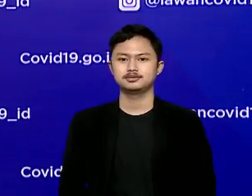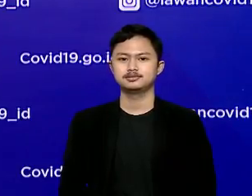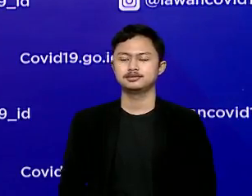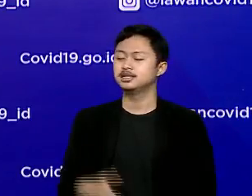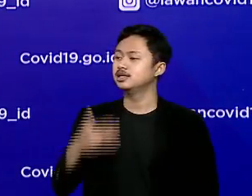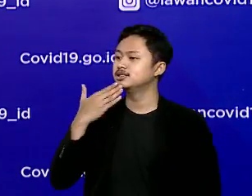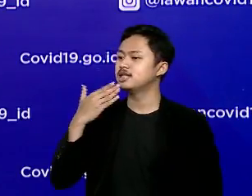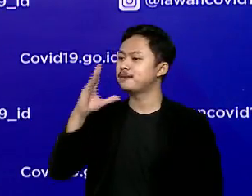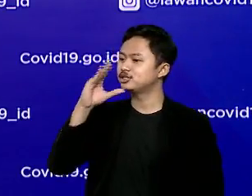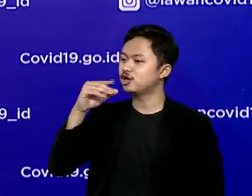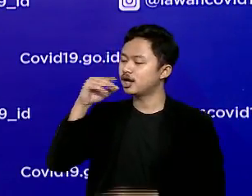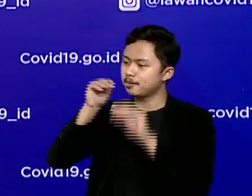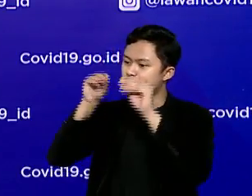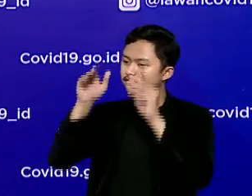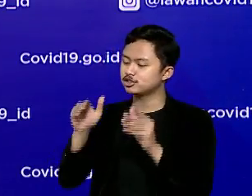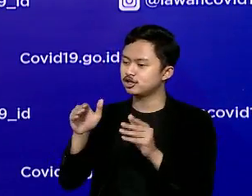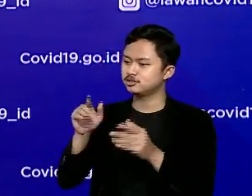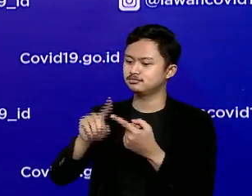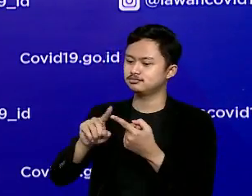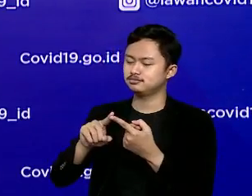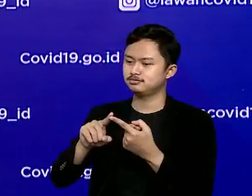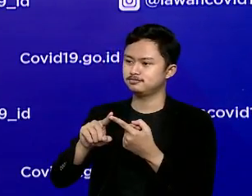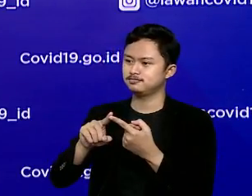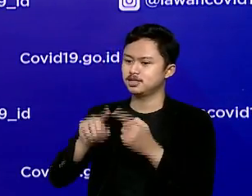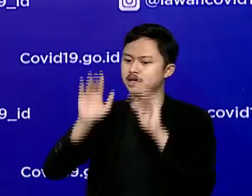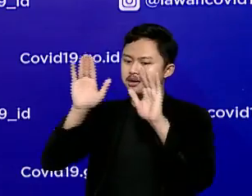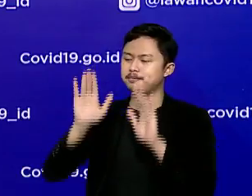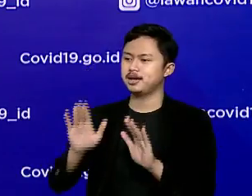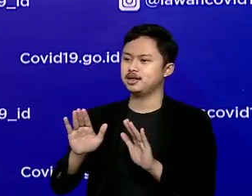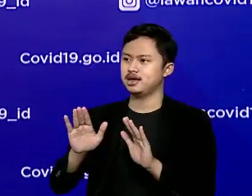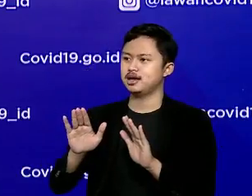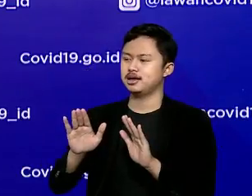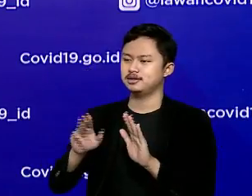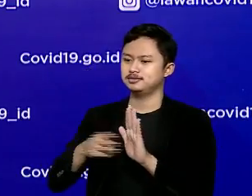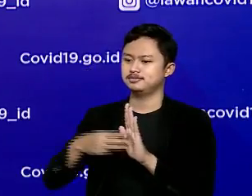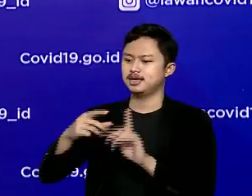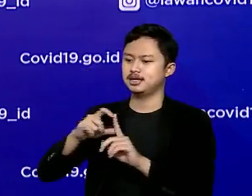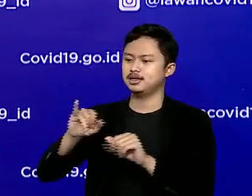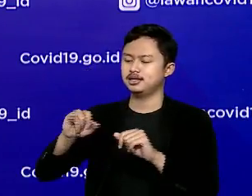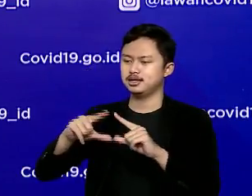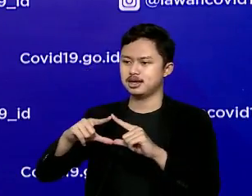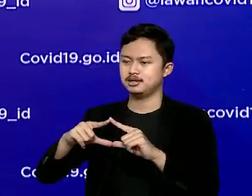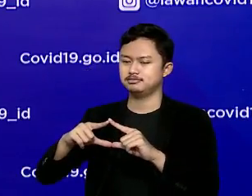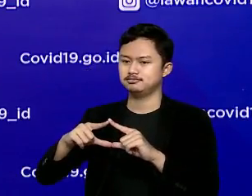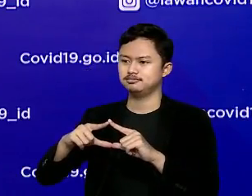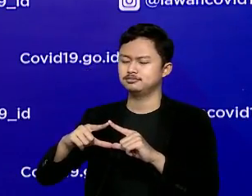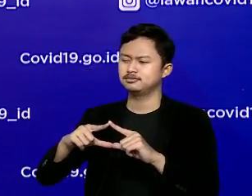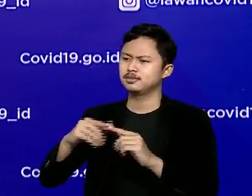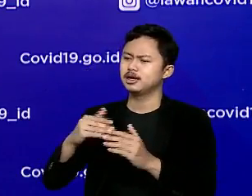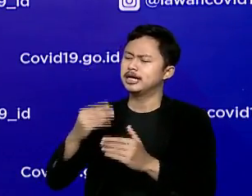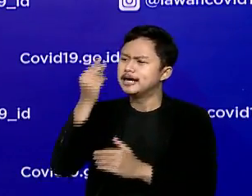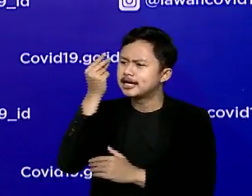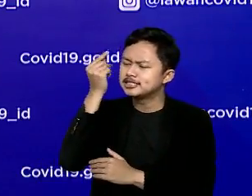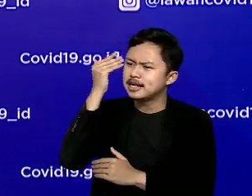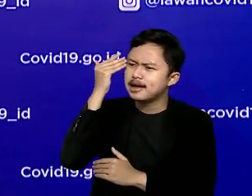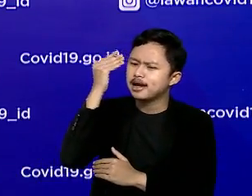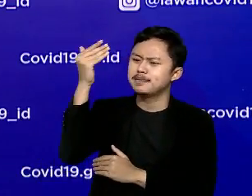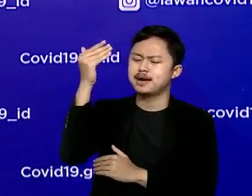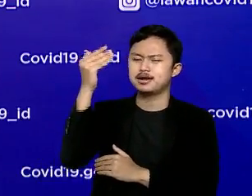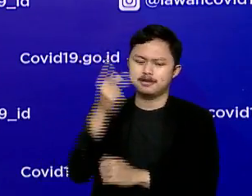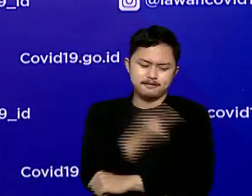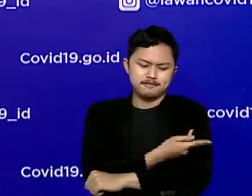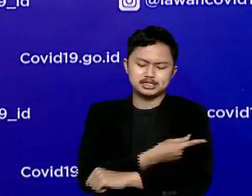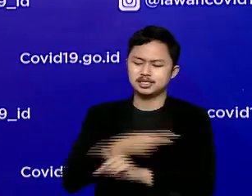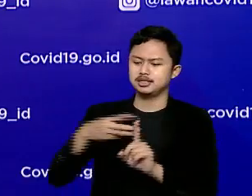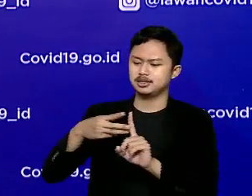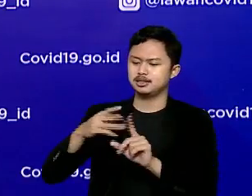Selamat sore, Prof. Pertanyaan pertama dari Eben BBC News Indonesia. Rencananya ke depan terkait dengan vaksin